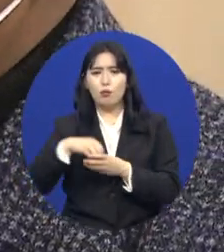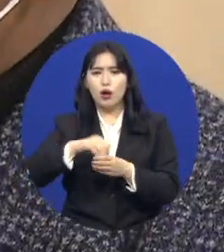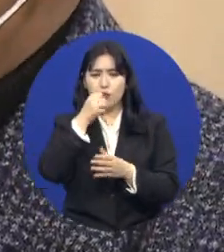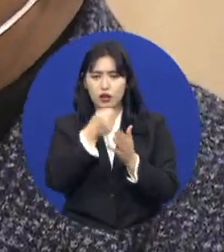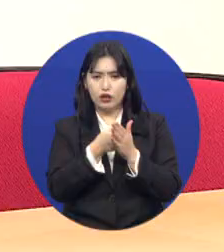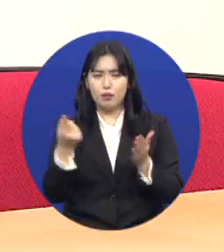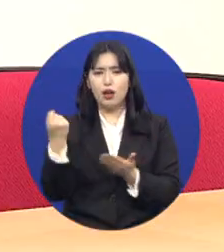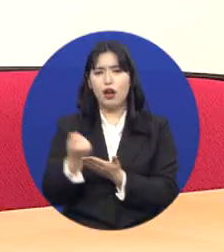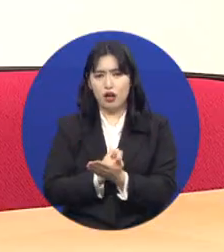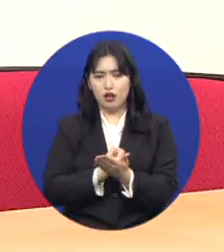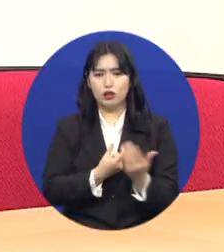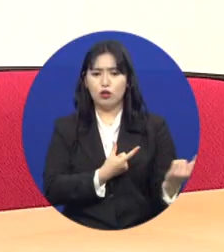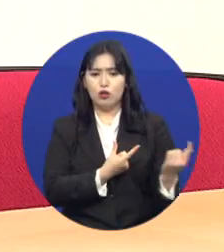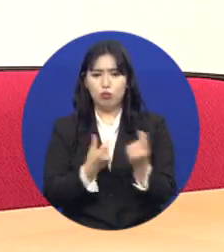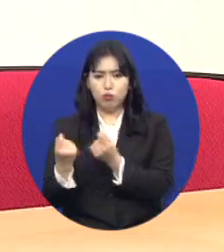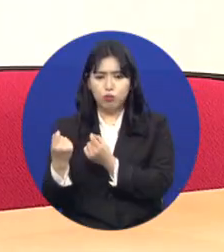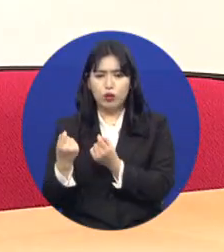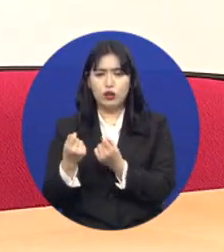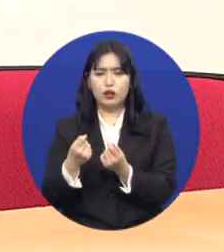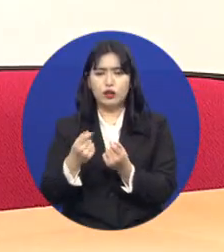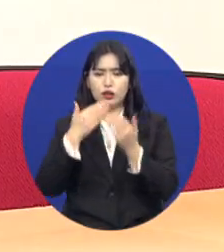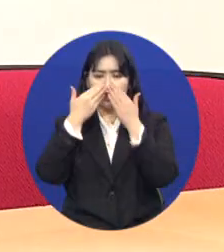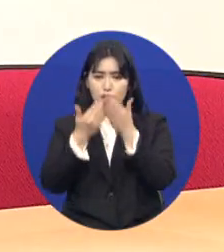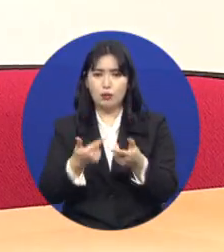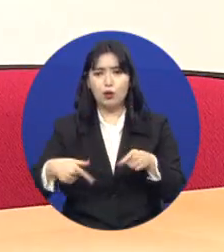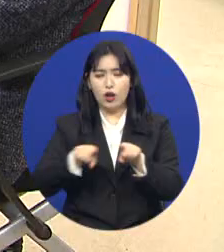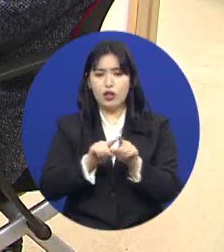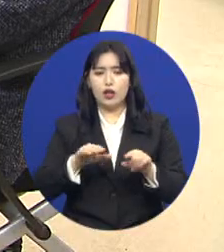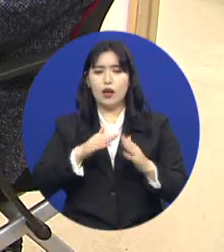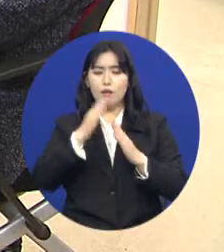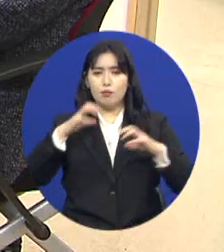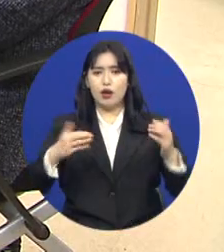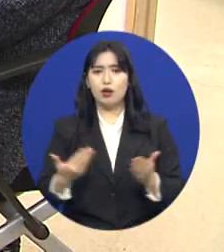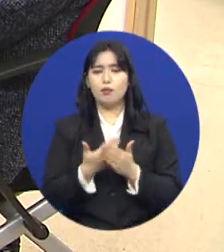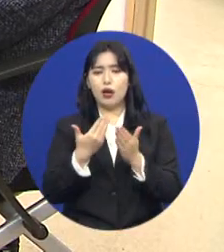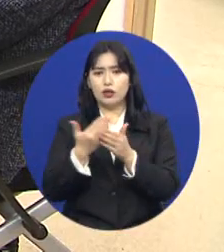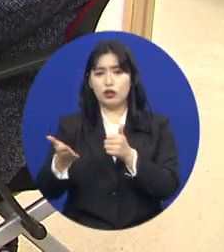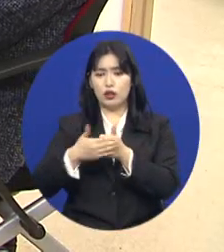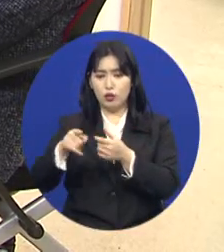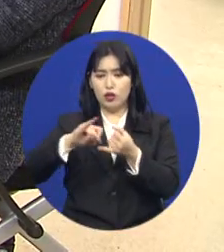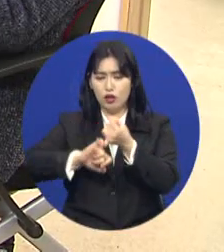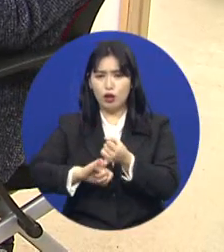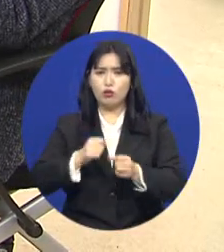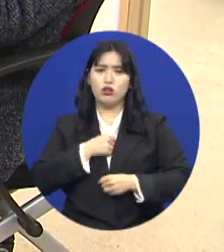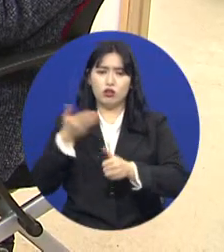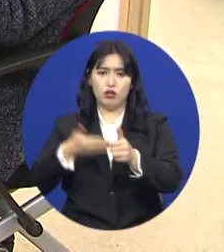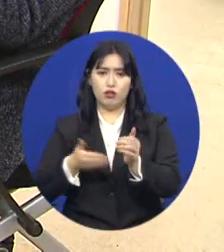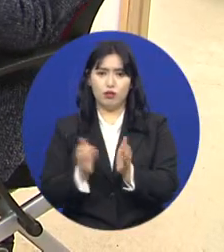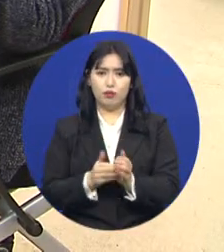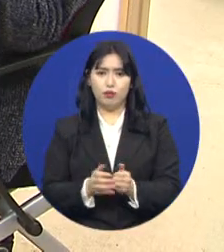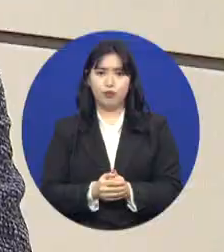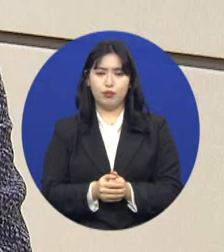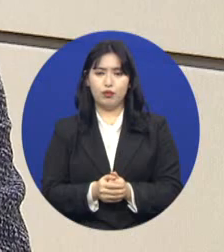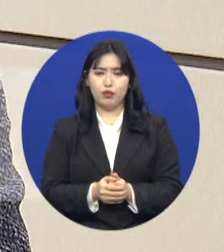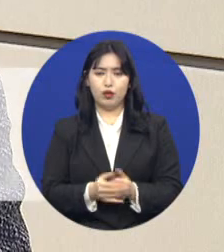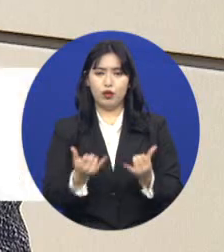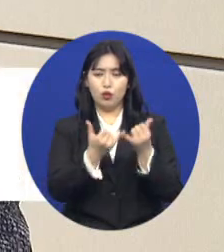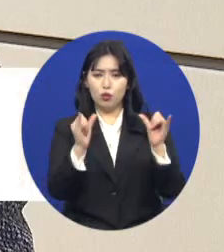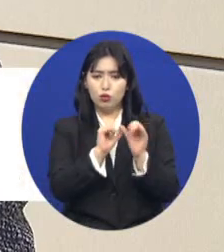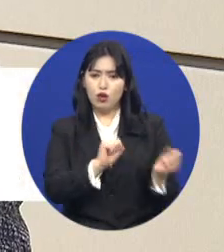아쉽다며 일괄적인 사면과 함께 마을 발전 지원 약속을 지키라고 요구했습니다. 공동체